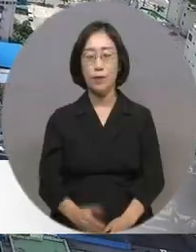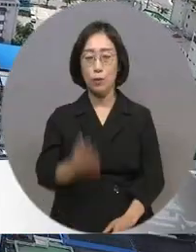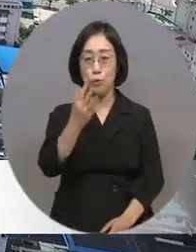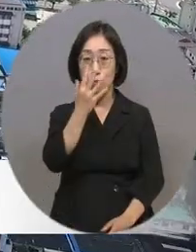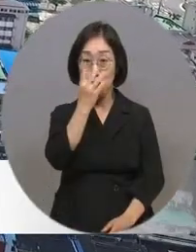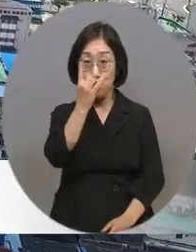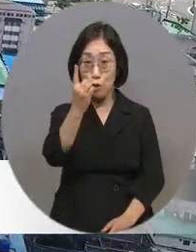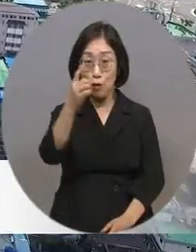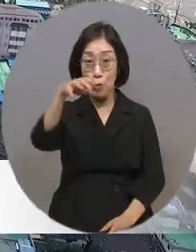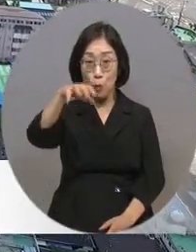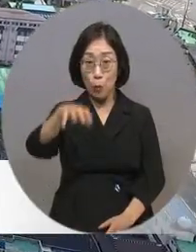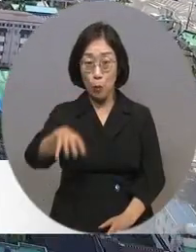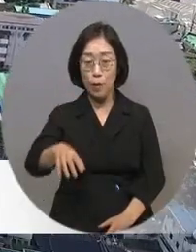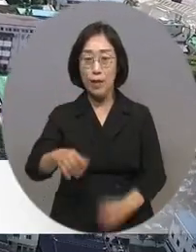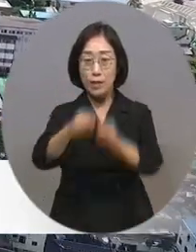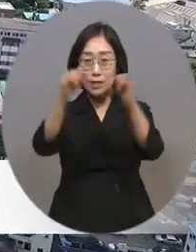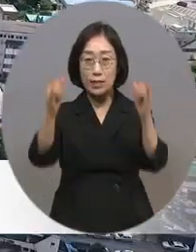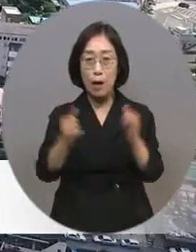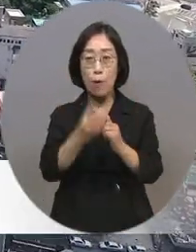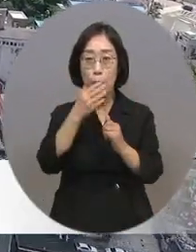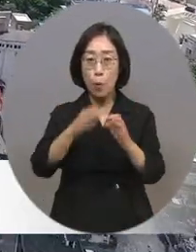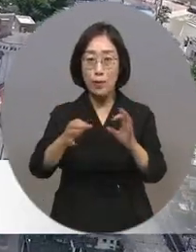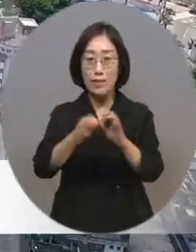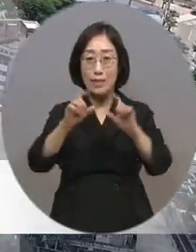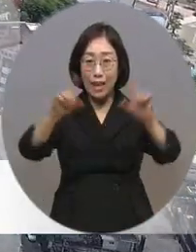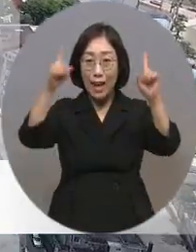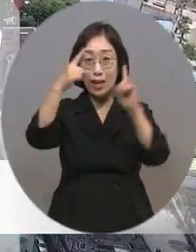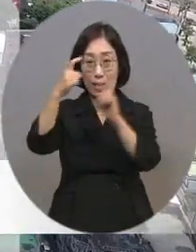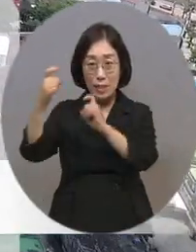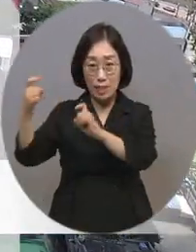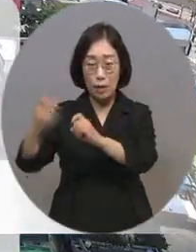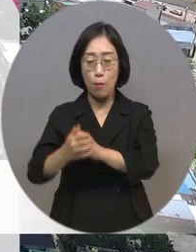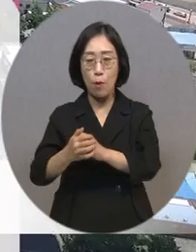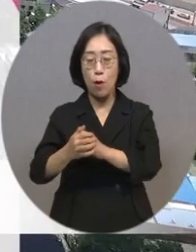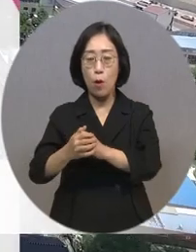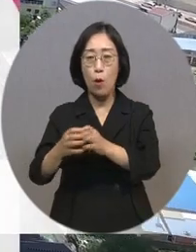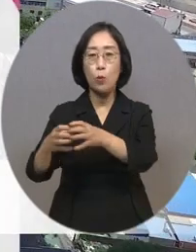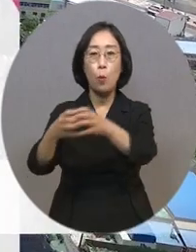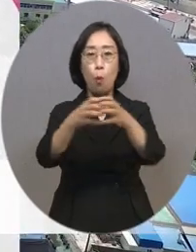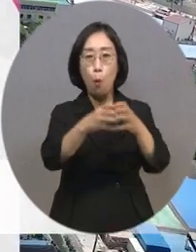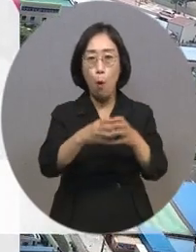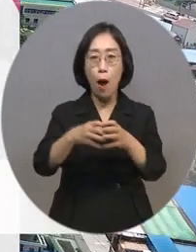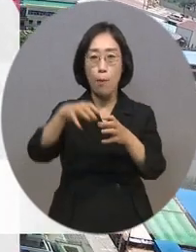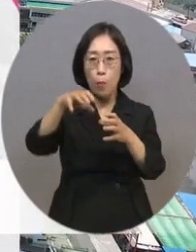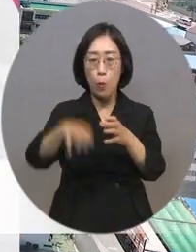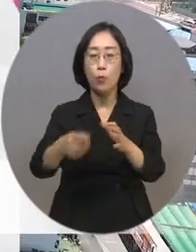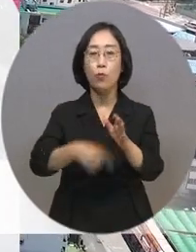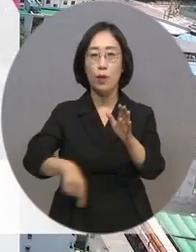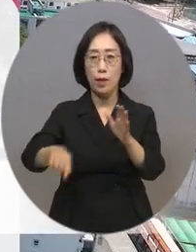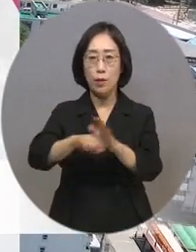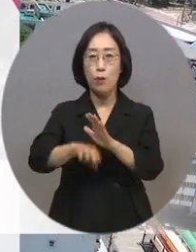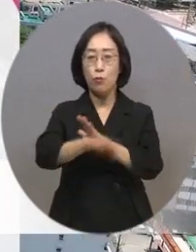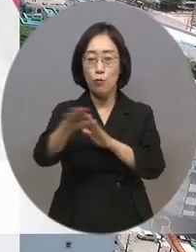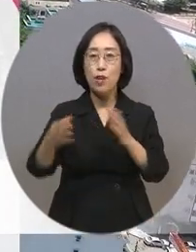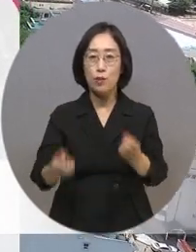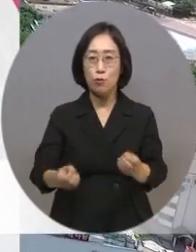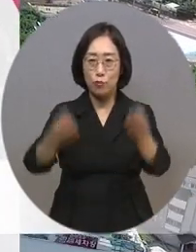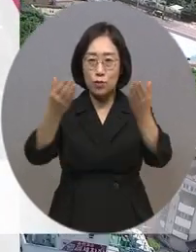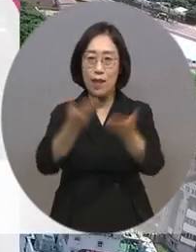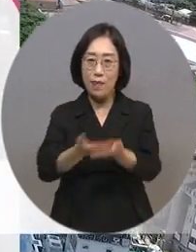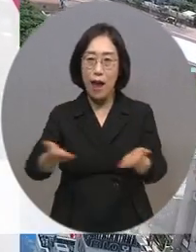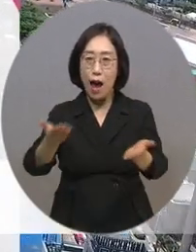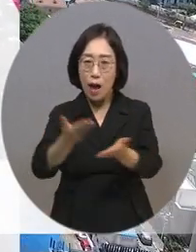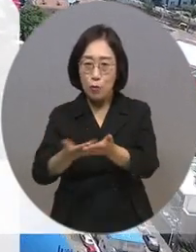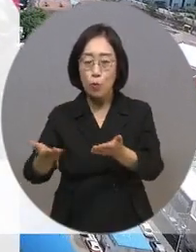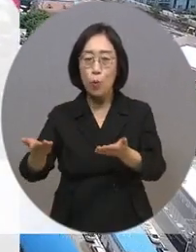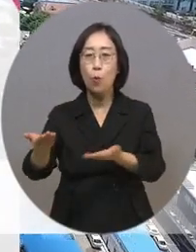순천시가 사회복지의 날 기념행사와 연계해 사회복지통합의 장을 마련하기 위한 우리의 축제, 나누고,